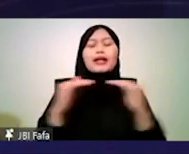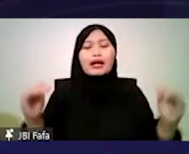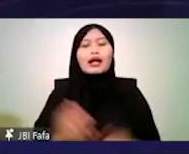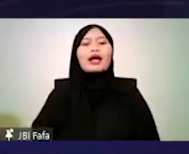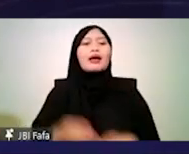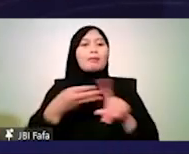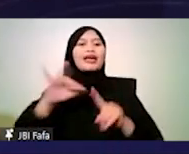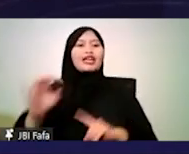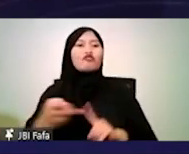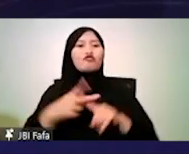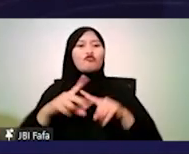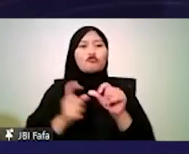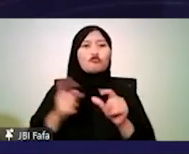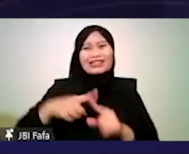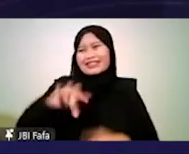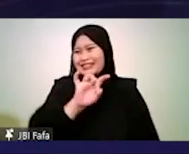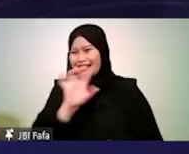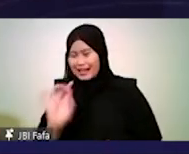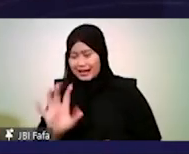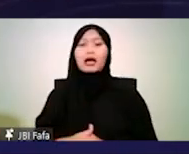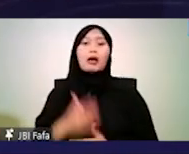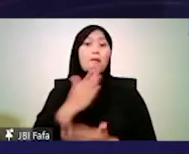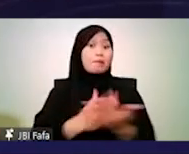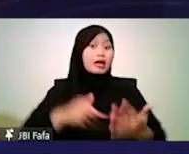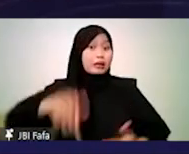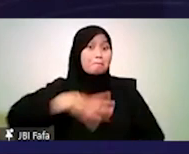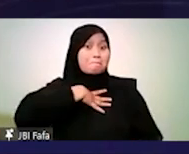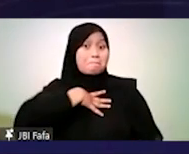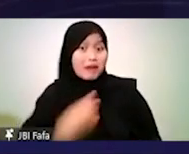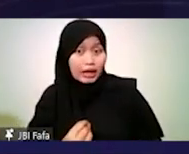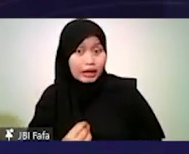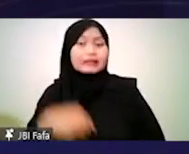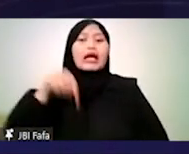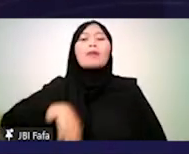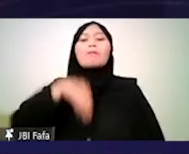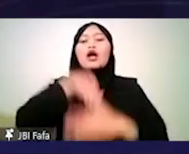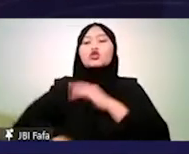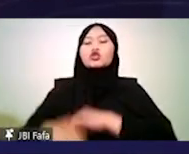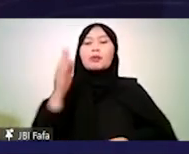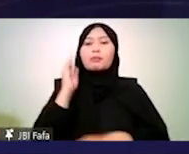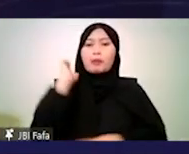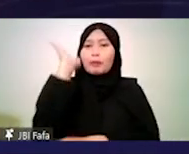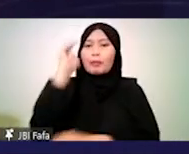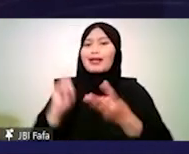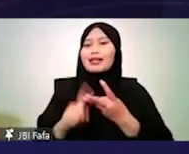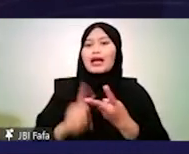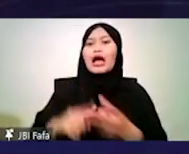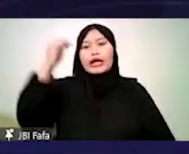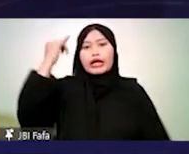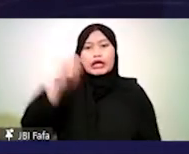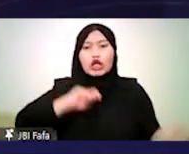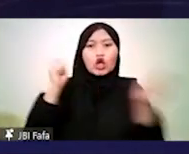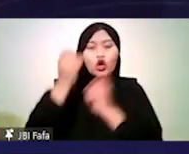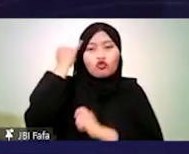lain-lain nah bagian ini maghrib kita masuk ke bagian ketiga inovasi Bank Sentral digital